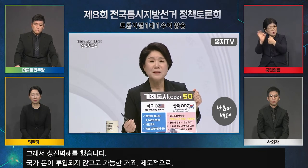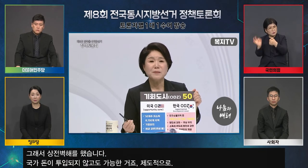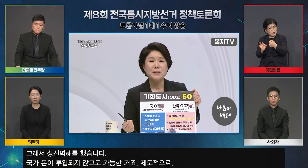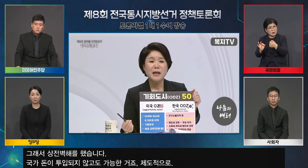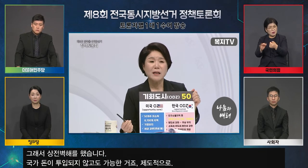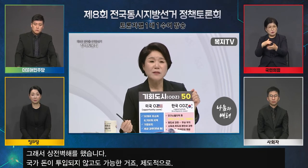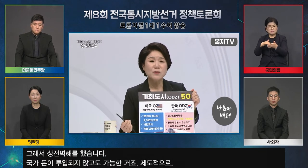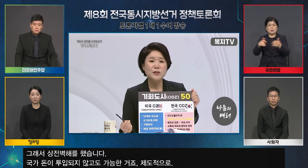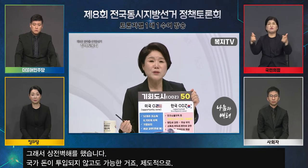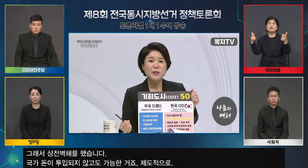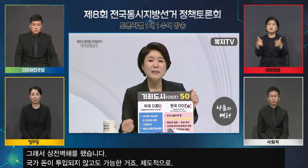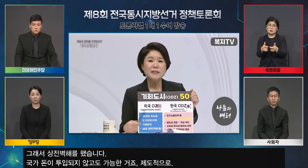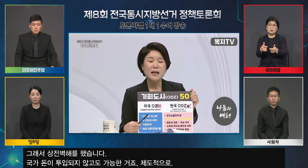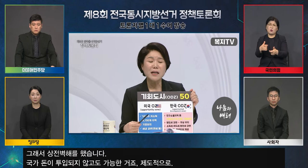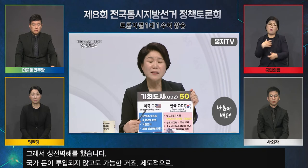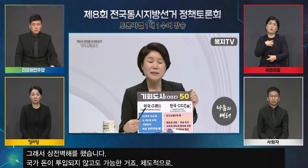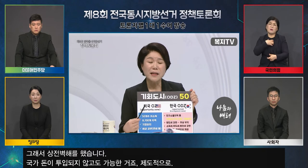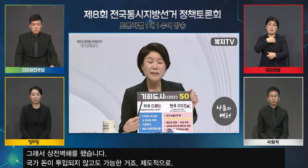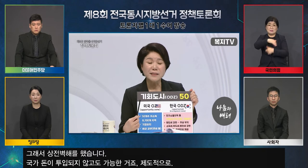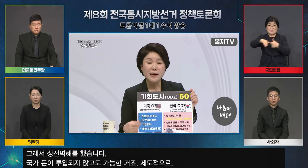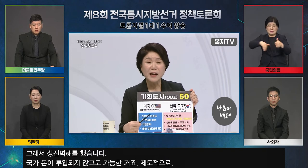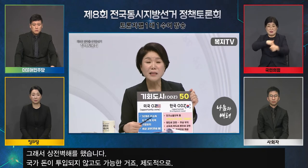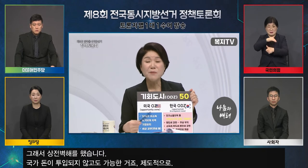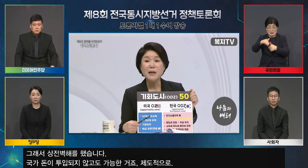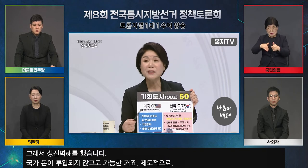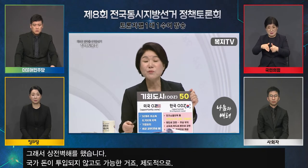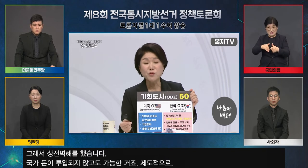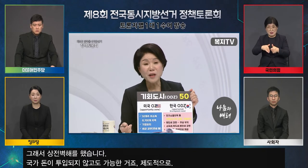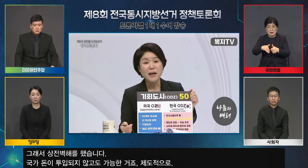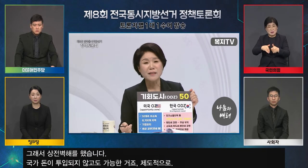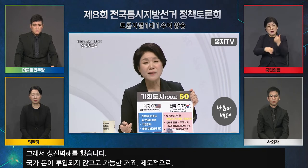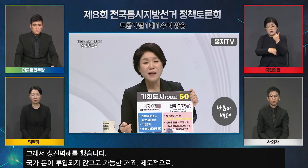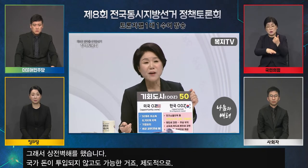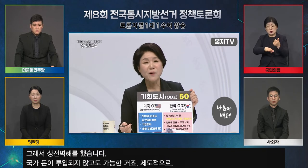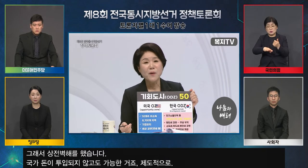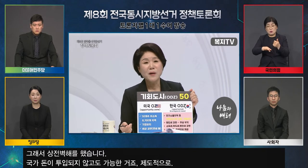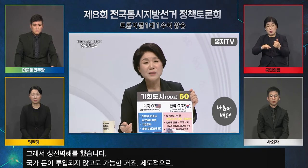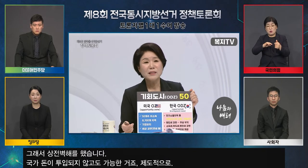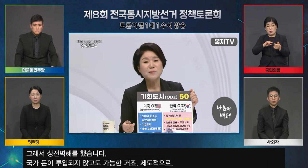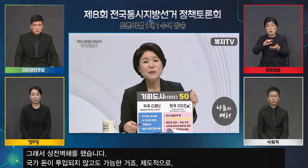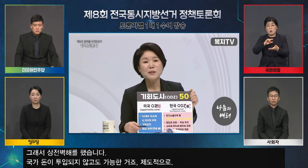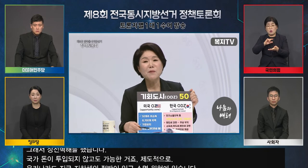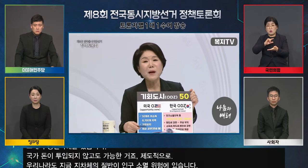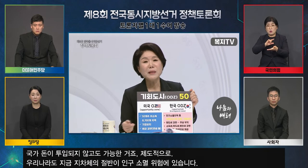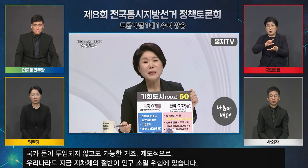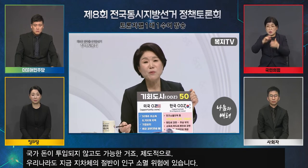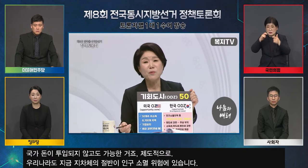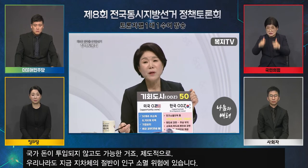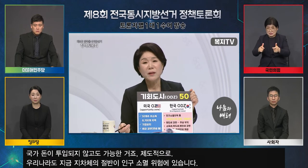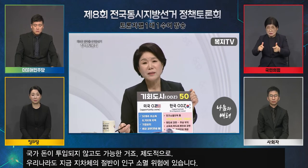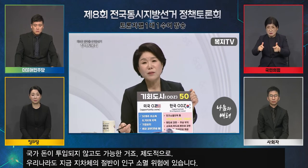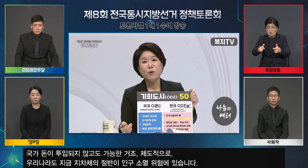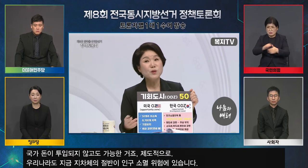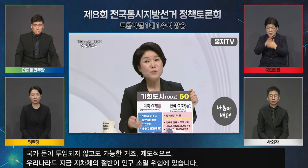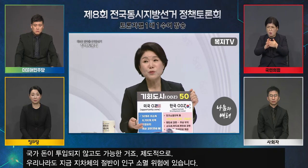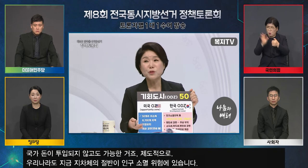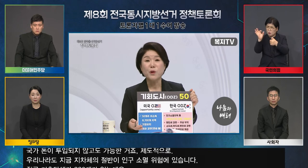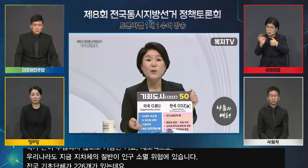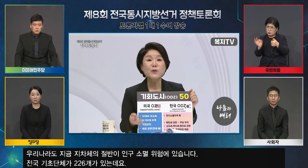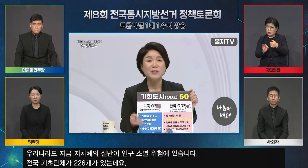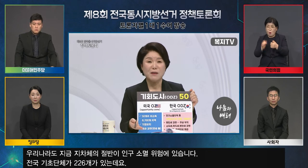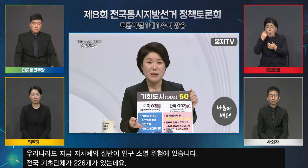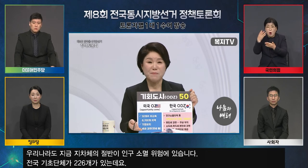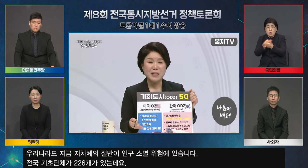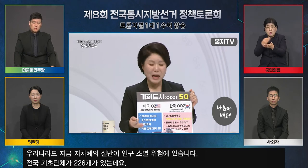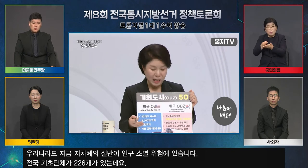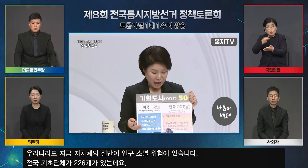소멸 위험에 있습니다. 전국 기초단체가 226개가 있는데요. 지금 그 절반이 월급도